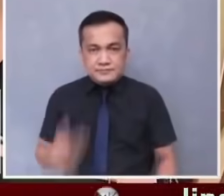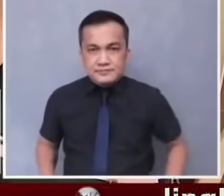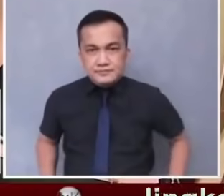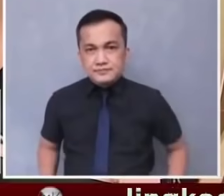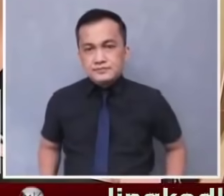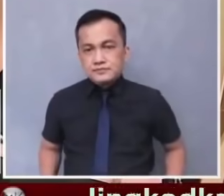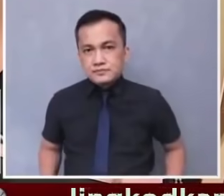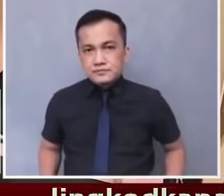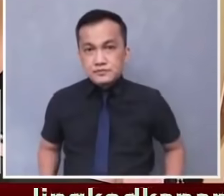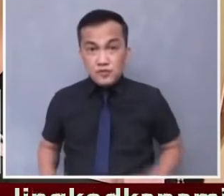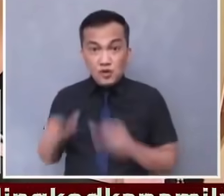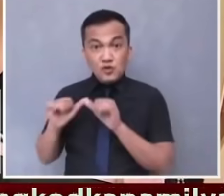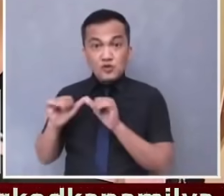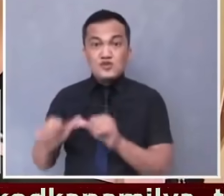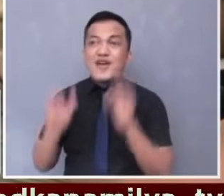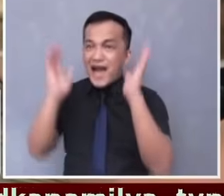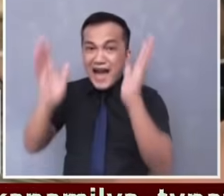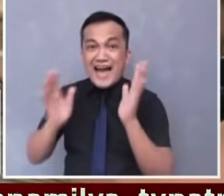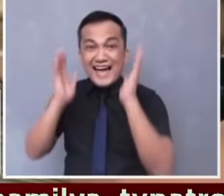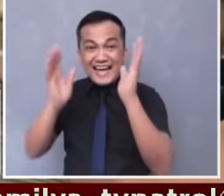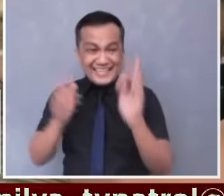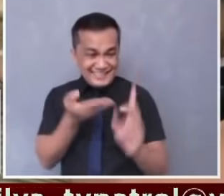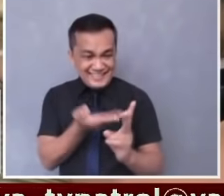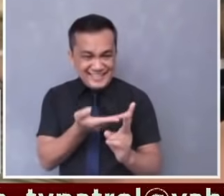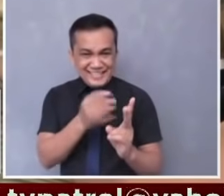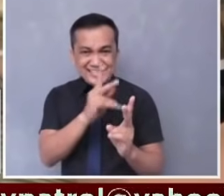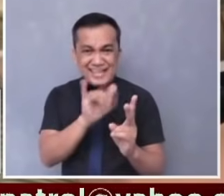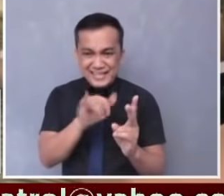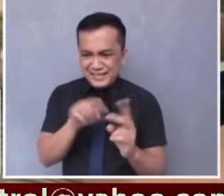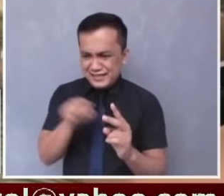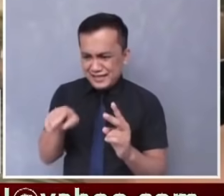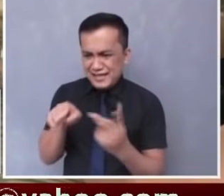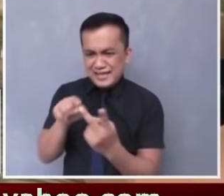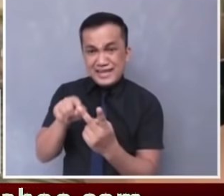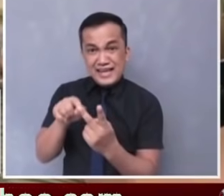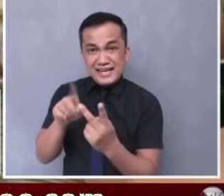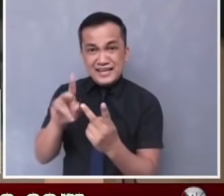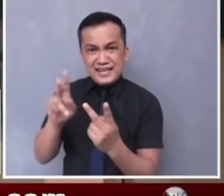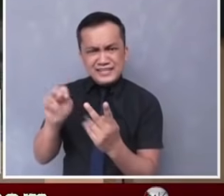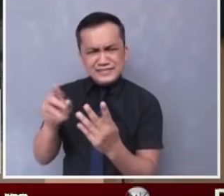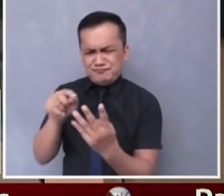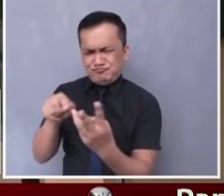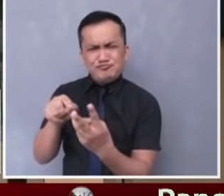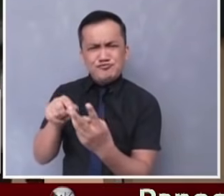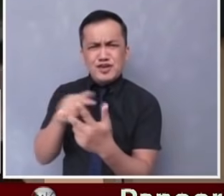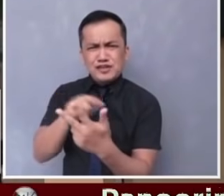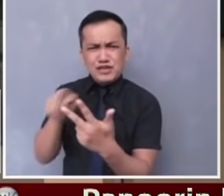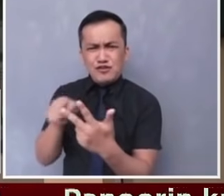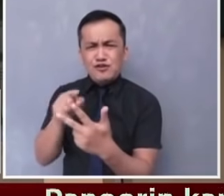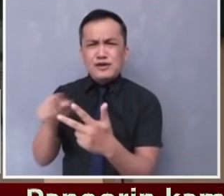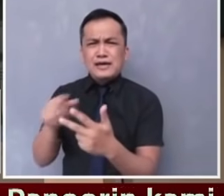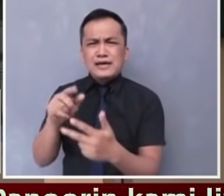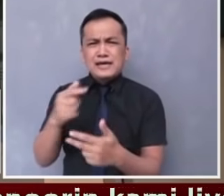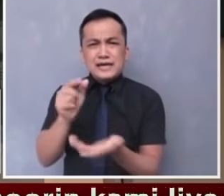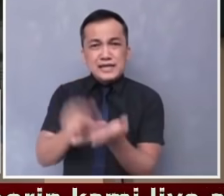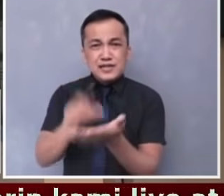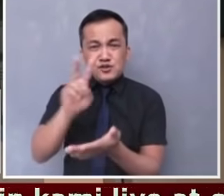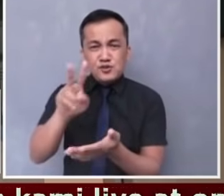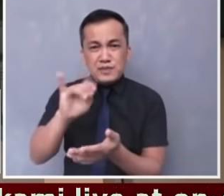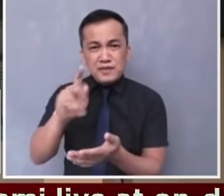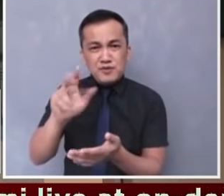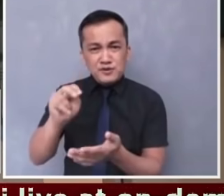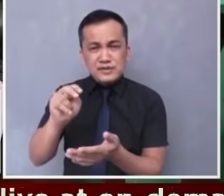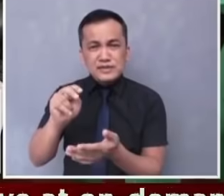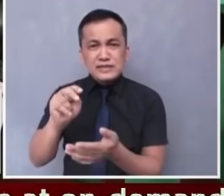Walang patid ang kwentuhan ni Cyril, Rezus at Nice, mga grade 12 student sa Filimon Tilizan Senior High School